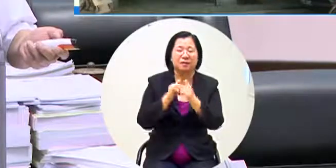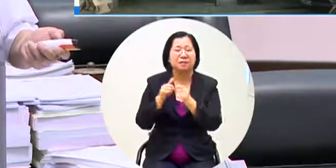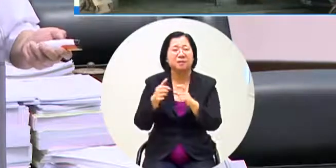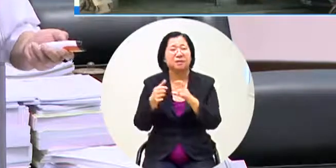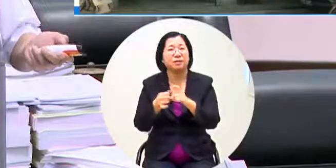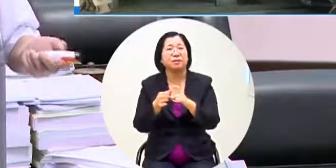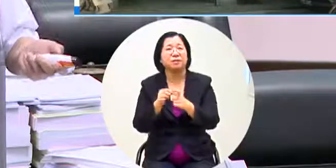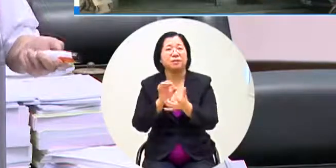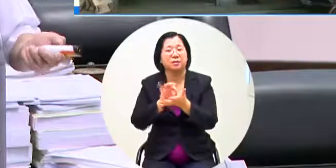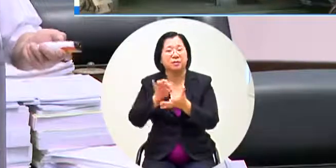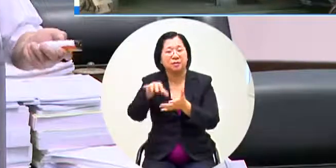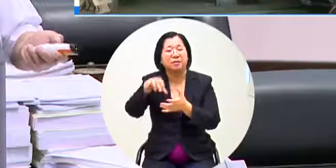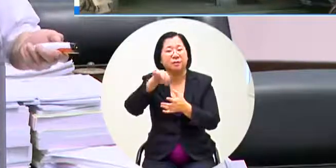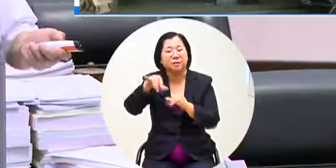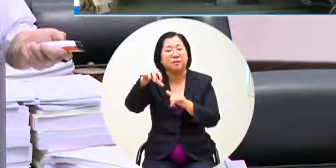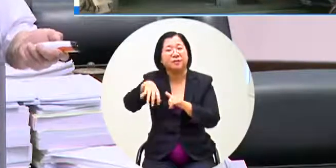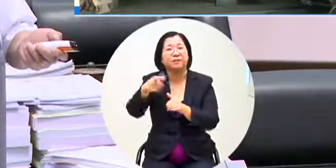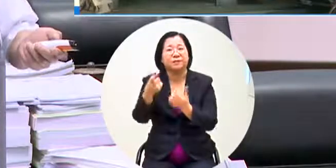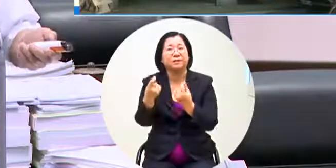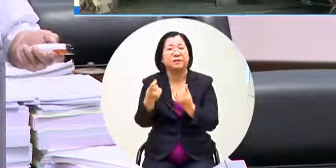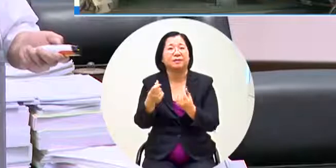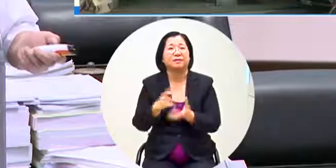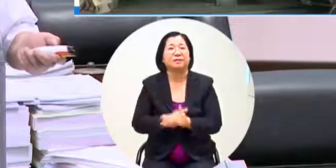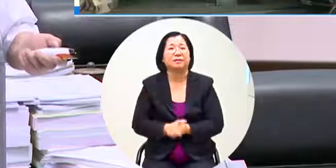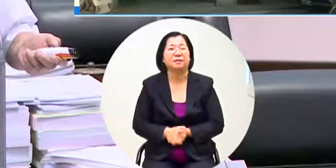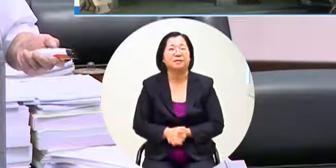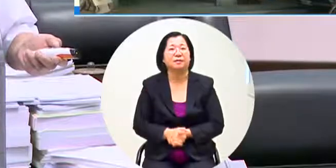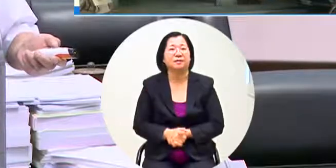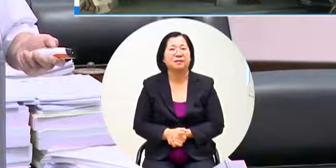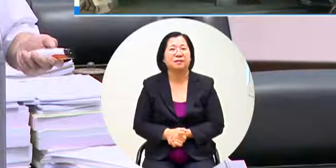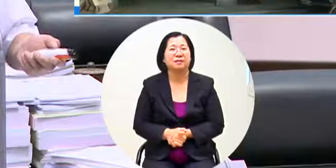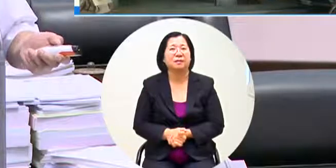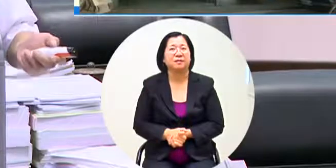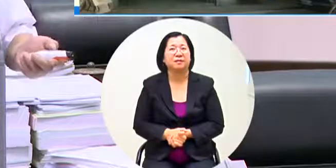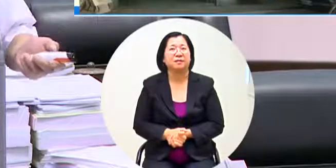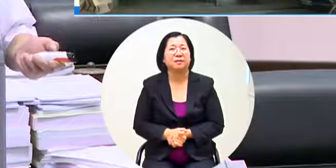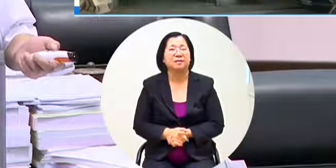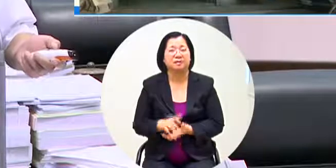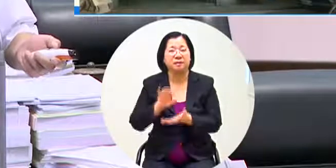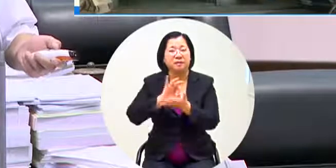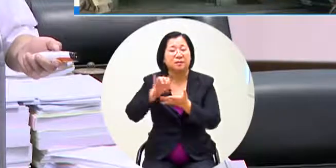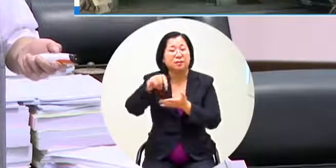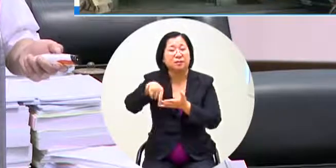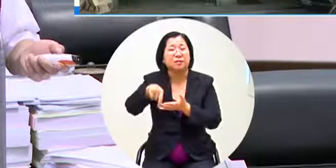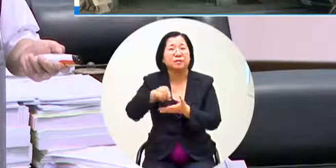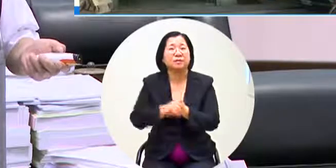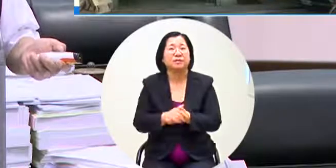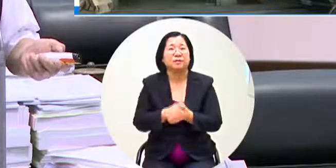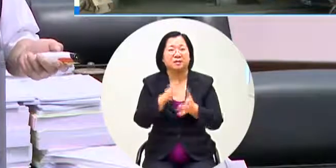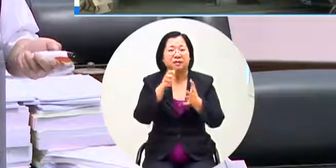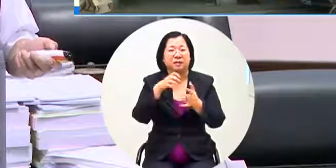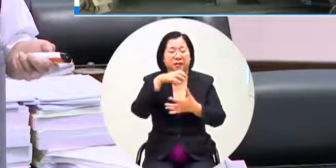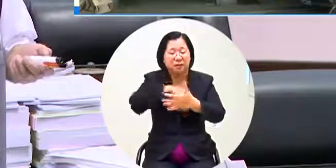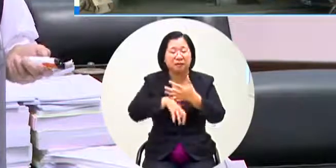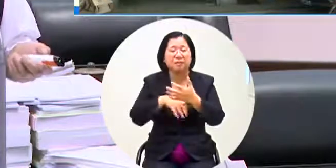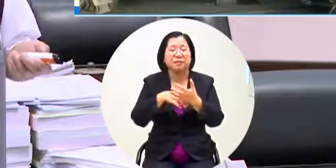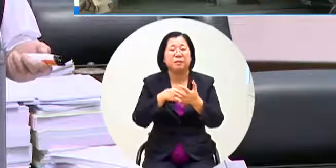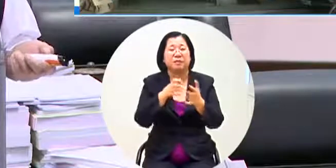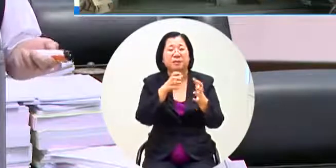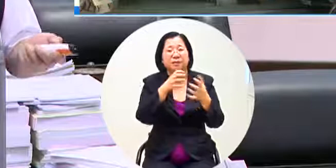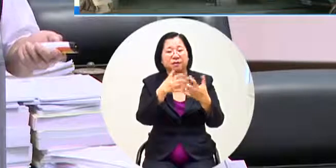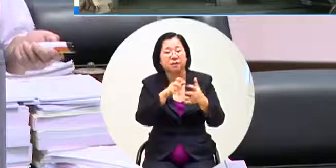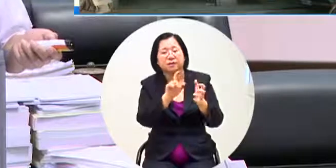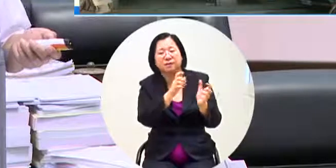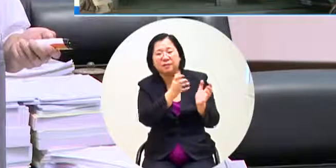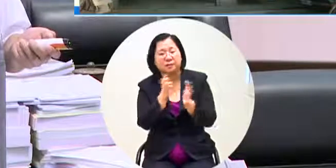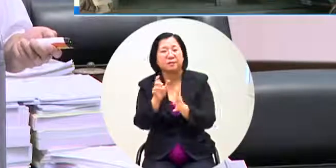吼、哦，啊即嘛即运作有内底有一挂设备吼歹吼。我请民政局甲社会局会同